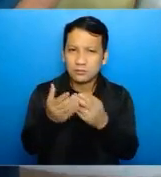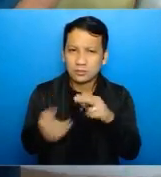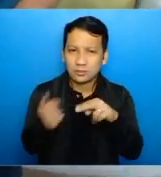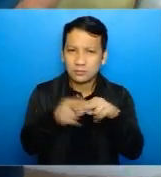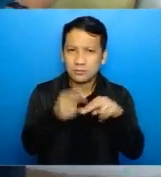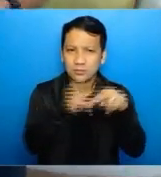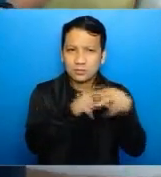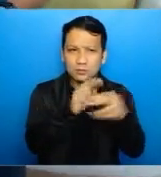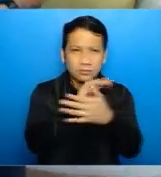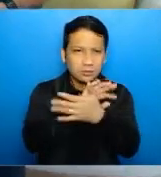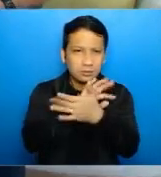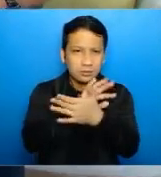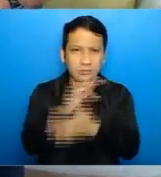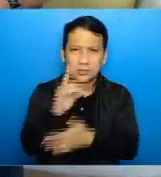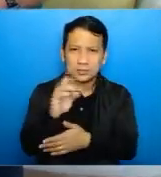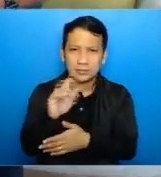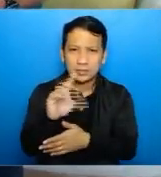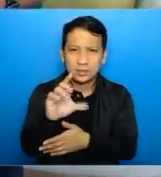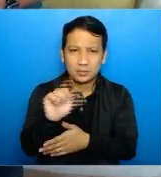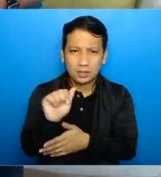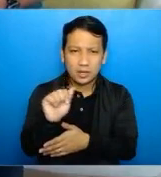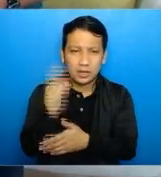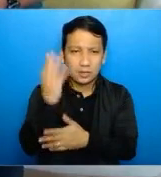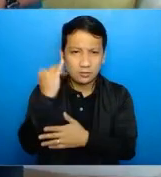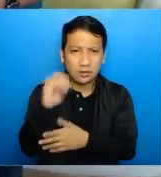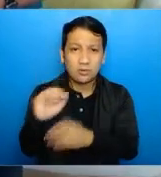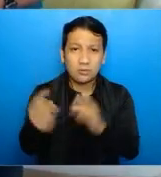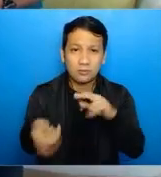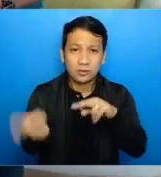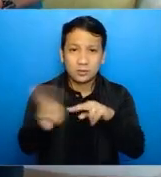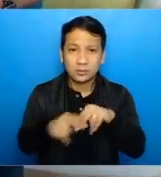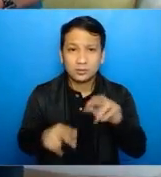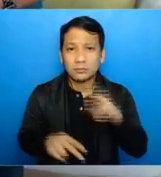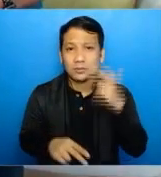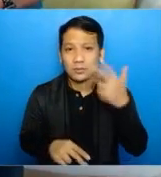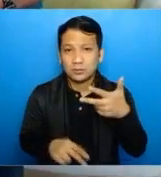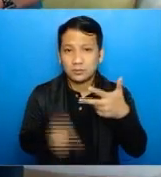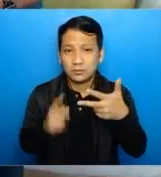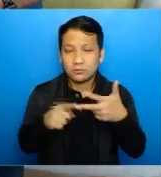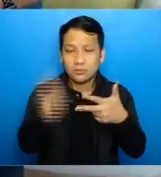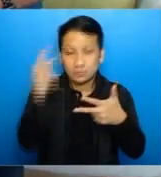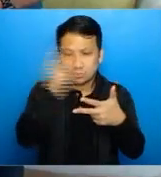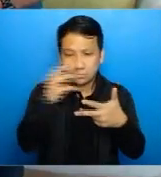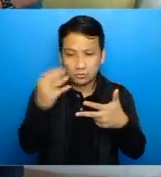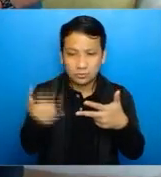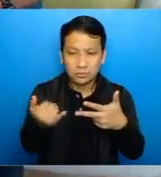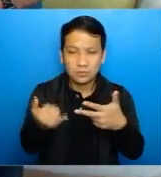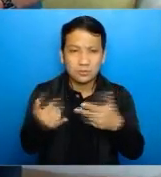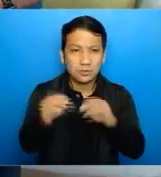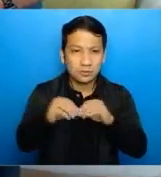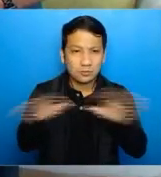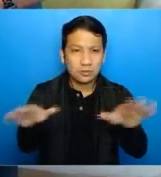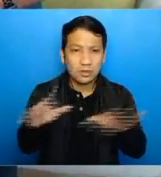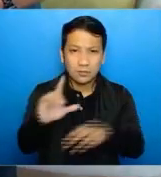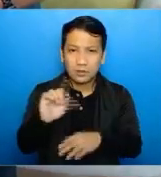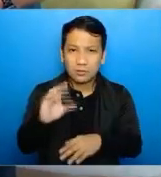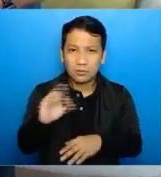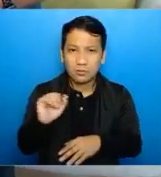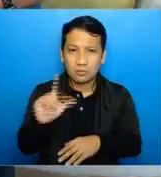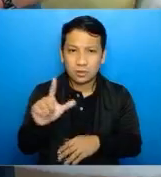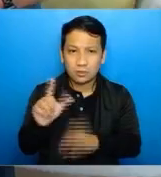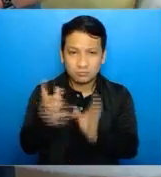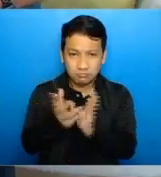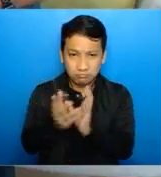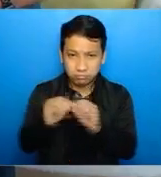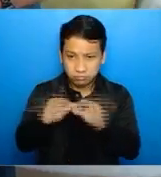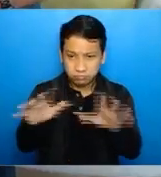bansa. Umakyat na rin kasi sa tatlo ang nasawi sa variant na pinangangambahang ngayong may local transmission na. Nasa frontline ng balitang